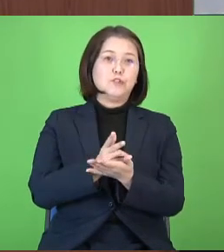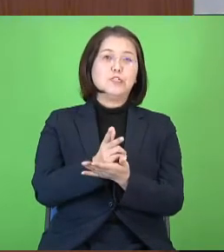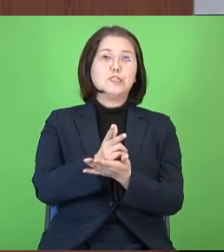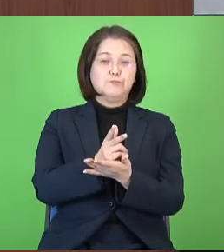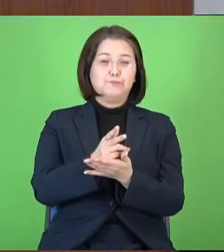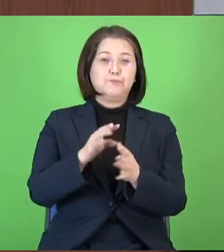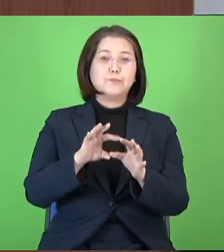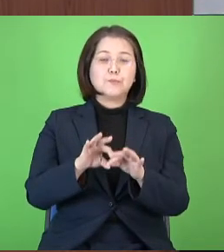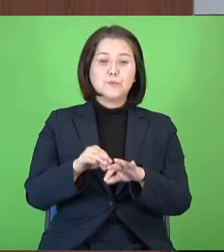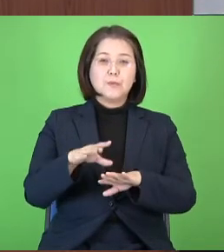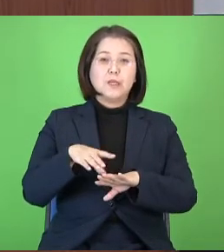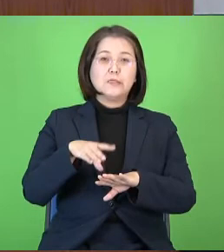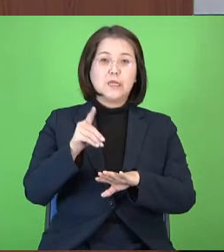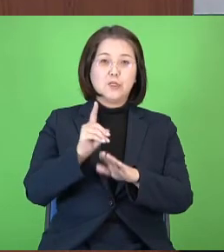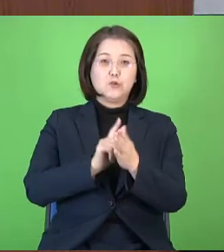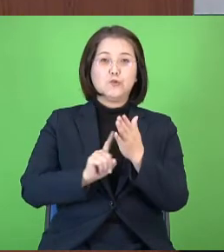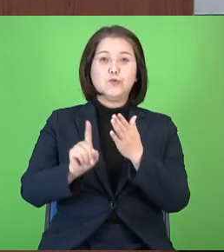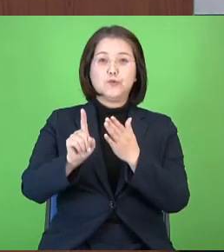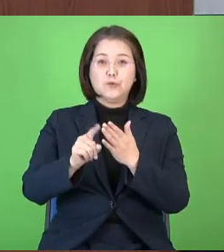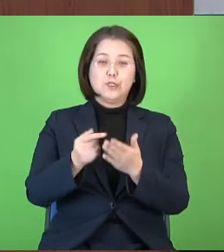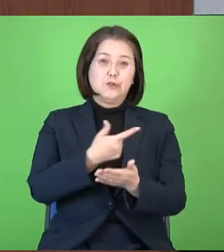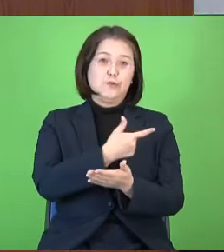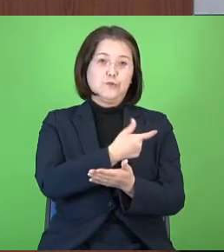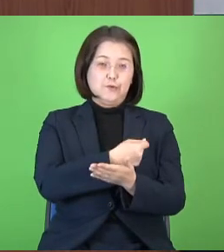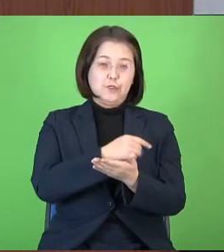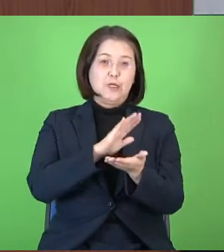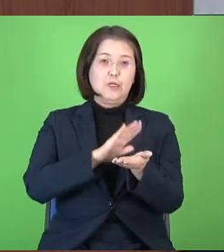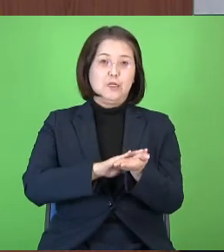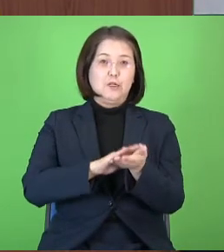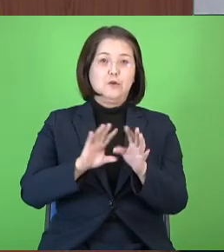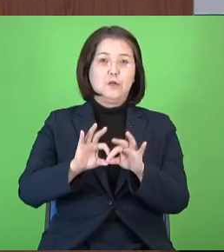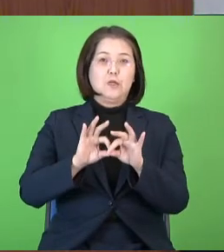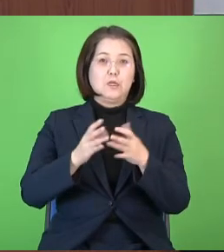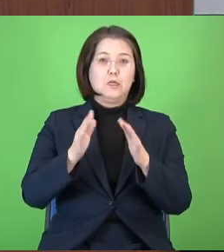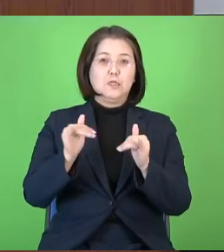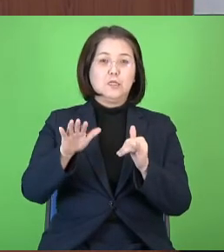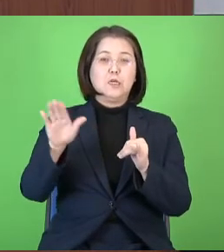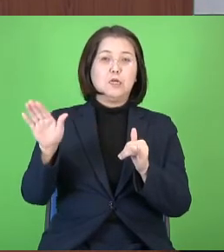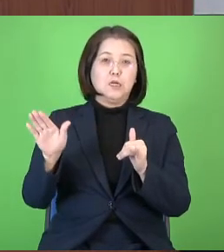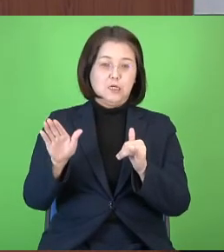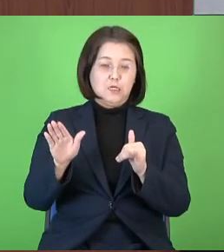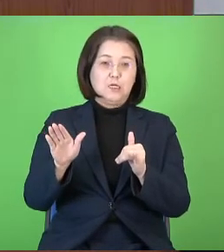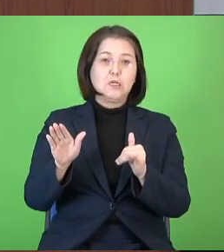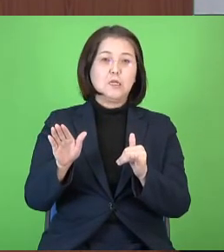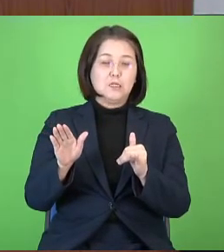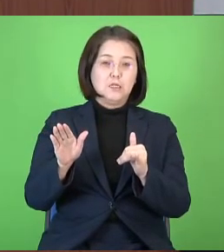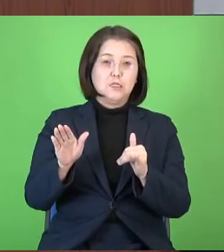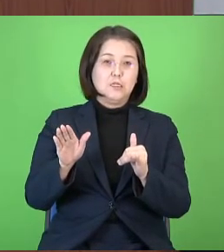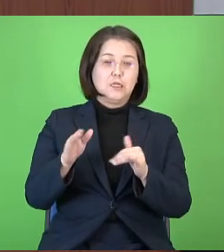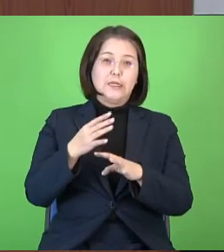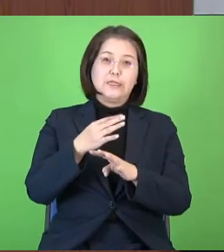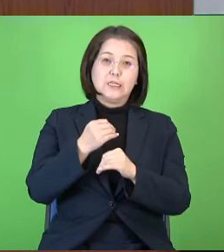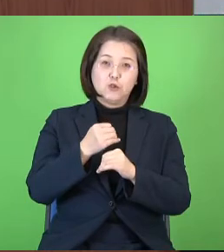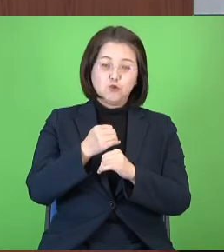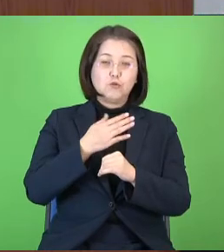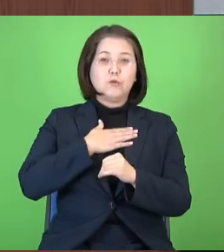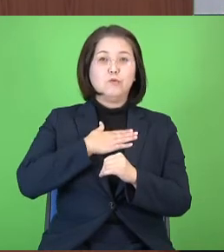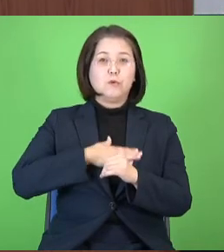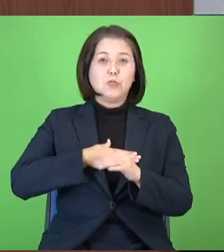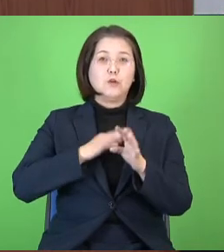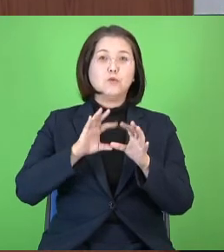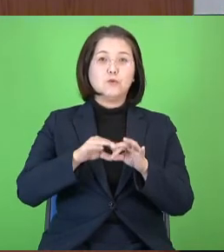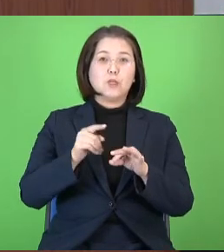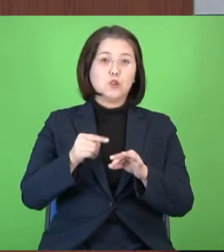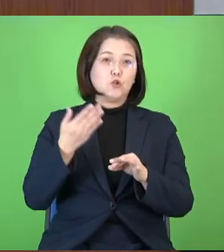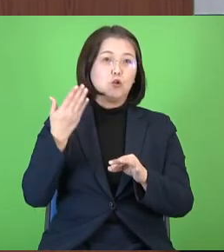これはまあもう今の時期からまぁほぼほぼ2回目接種から8ヶ月のという指針が出ましたしそうし